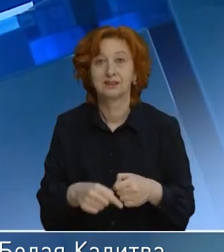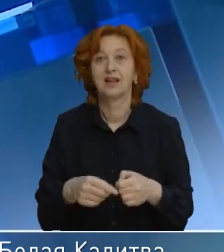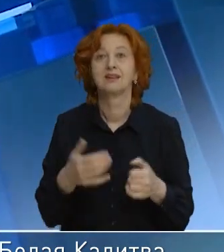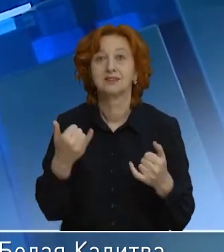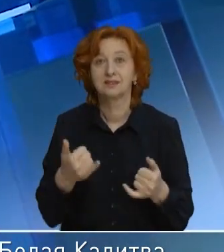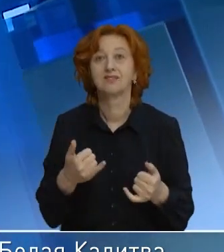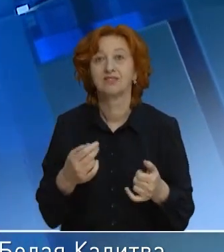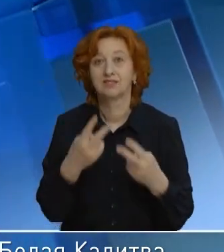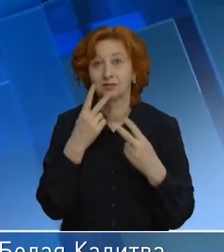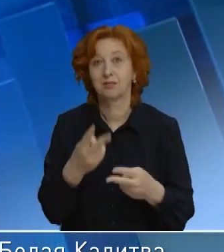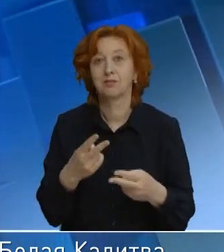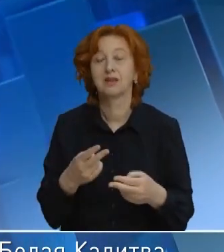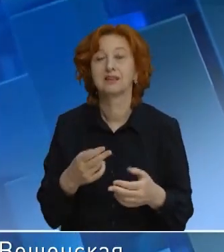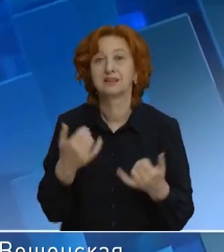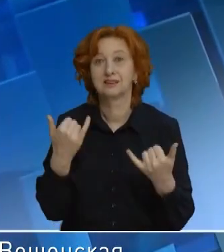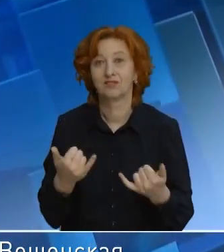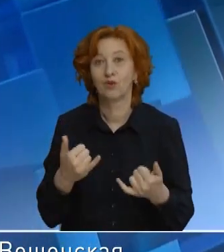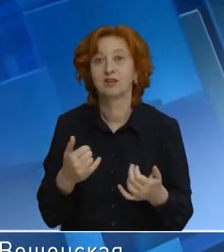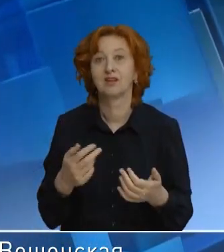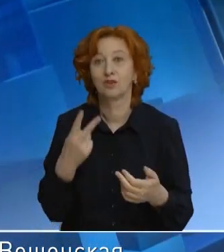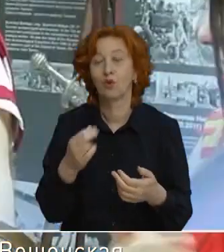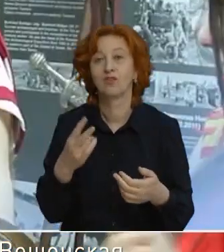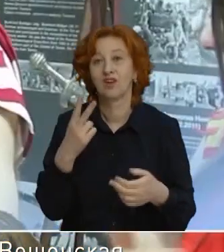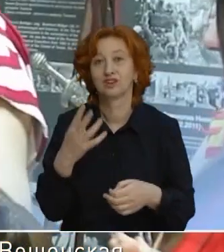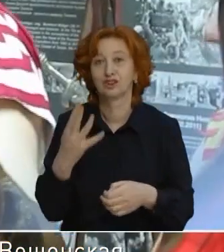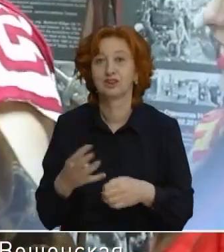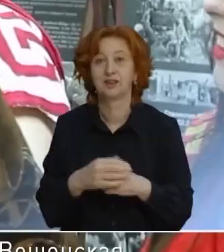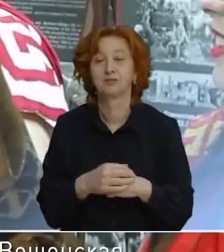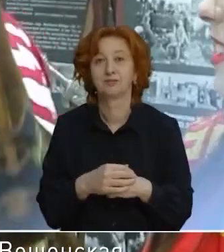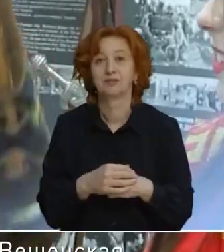дончане и туристы? Сюжет корреспондентов Дон 24.